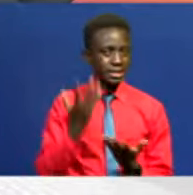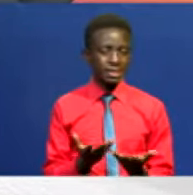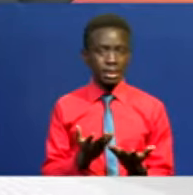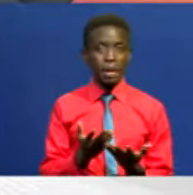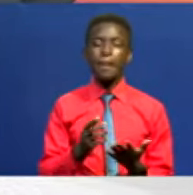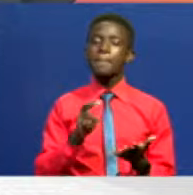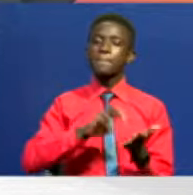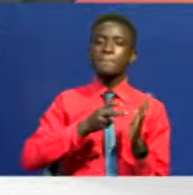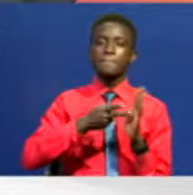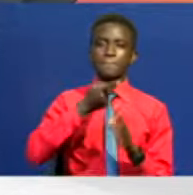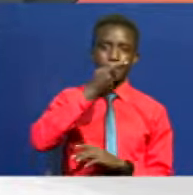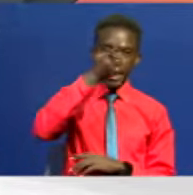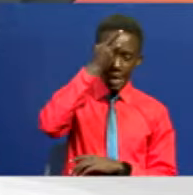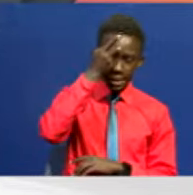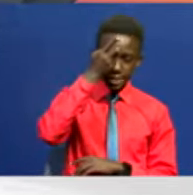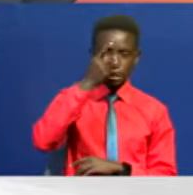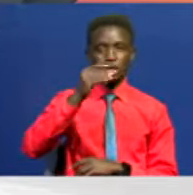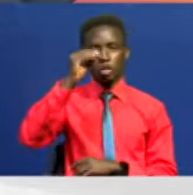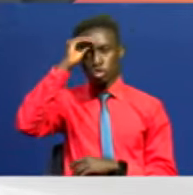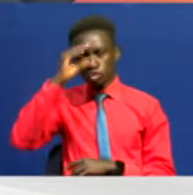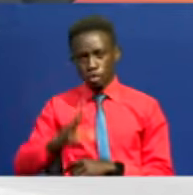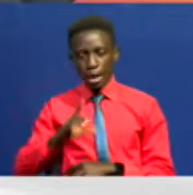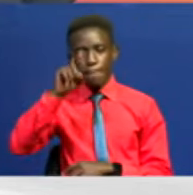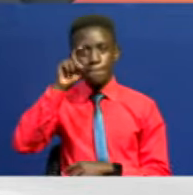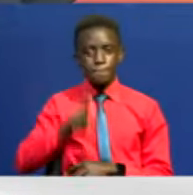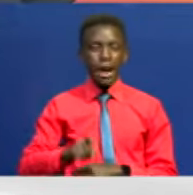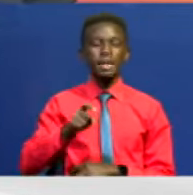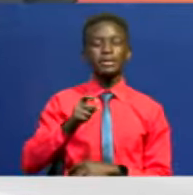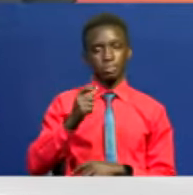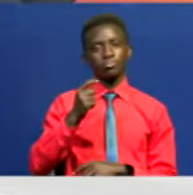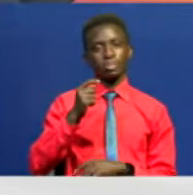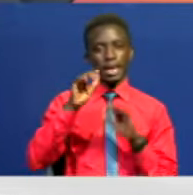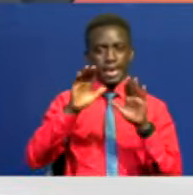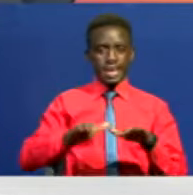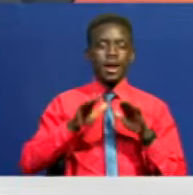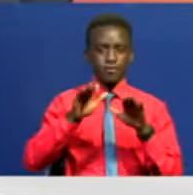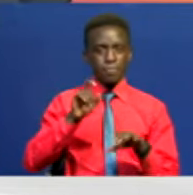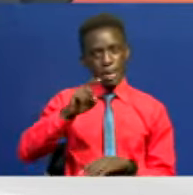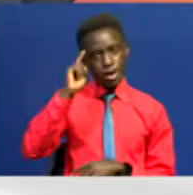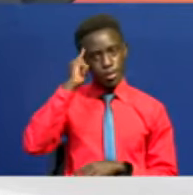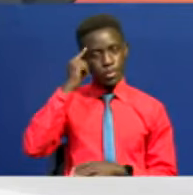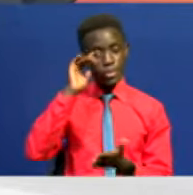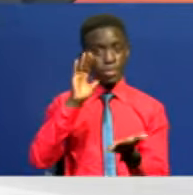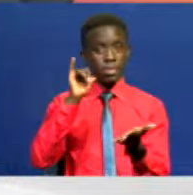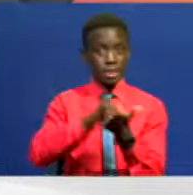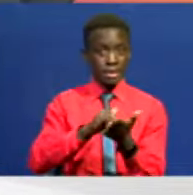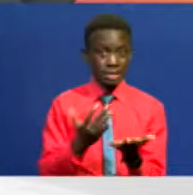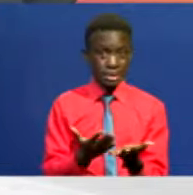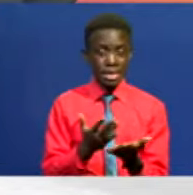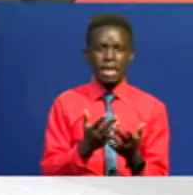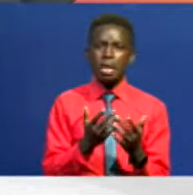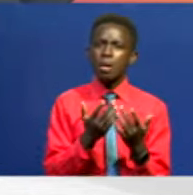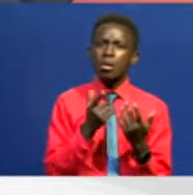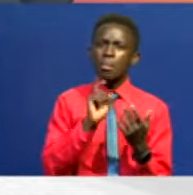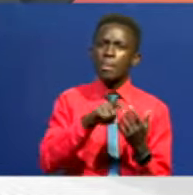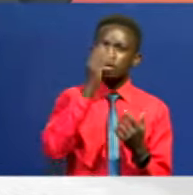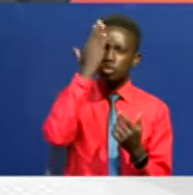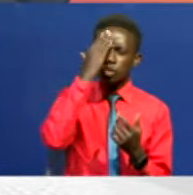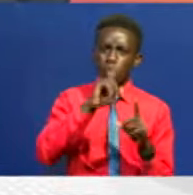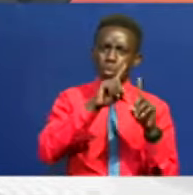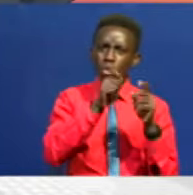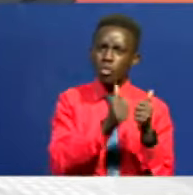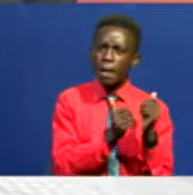hayo pia. Kwamba wakati unapotembelea hicho chuo, ni mitihani ipi ambayo inaandaliwa? Ni muhimu pia unauliza,